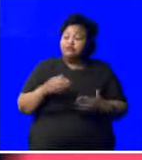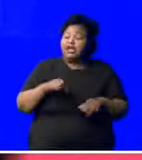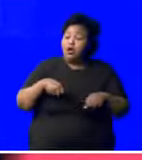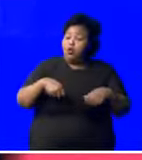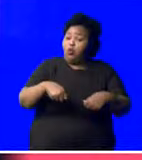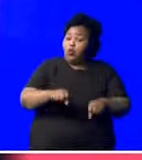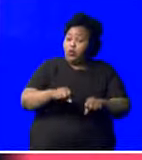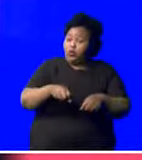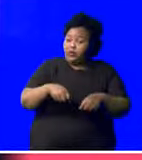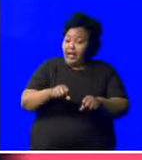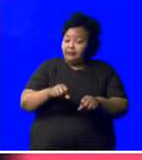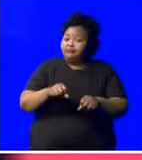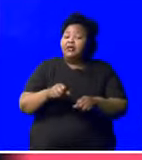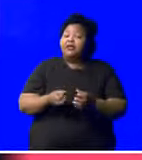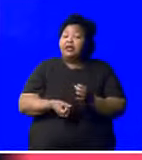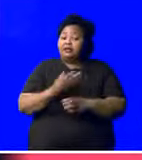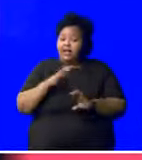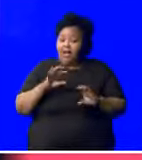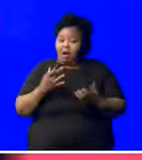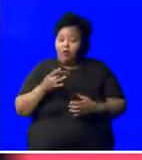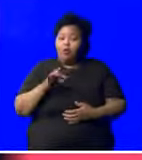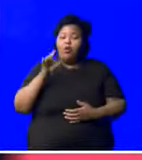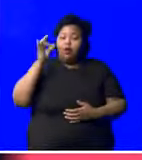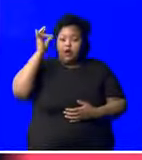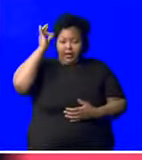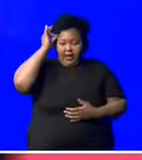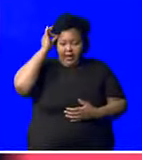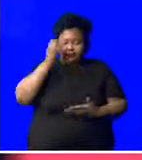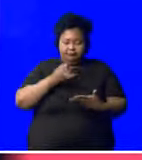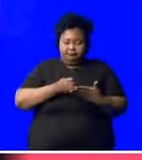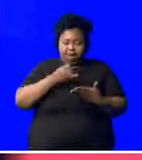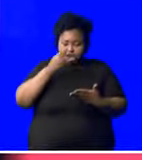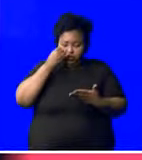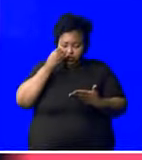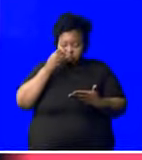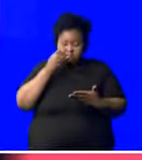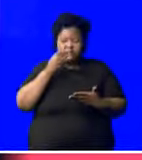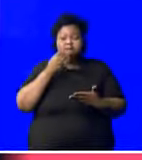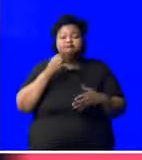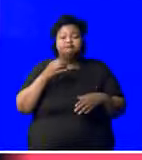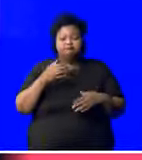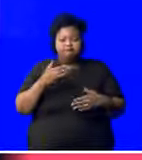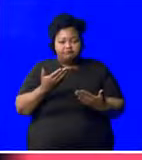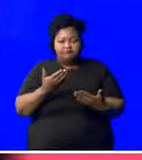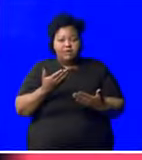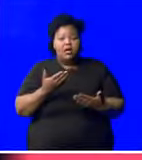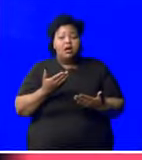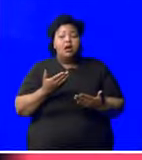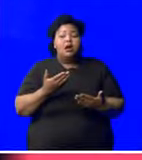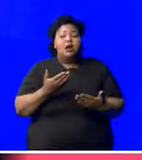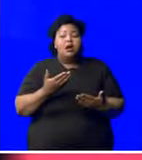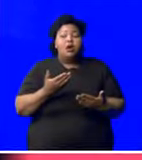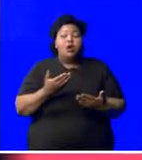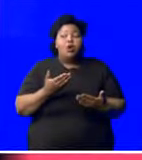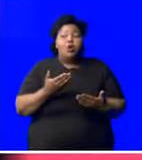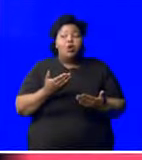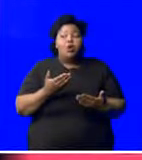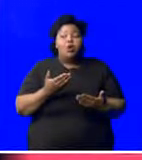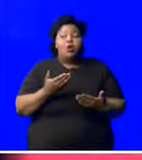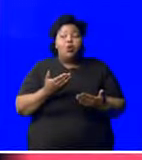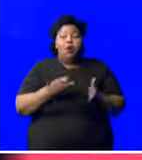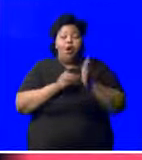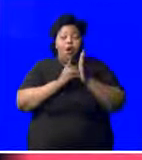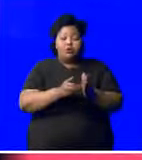lomnyama inkosi sobhuza wesibili wasengwenyama lokhona uyatipolisha leti ngudla setifika